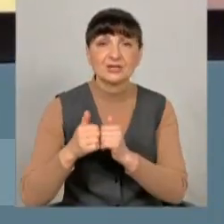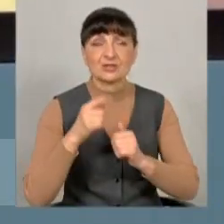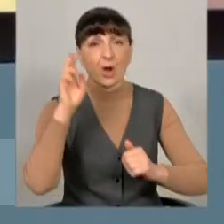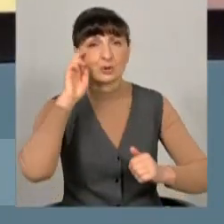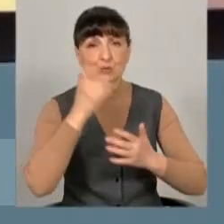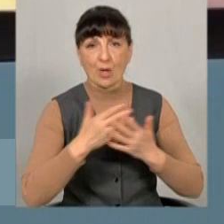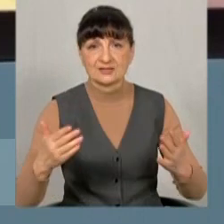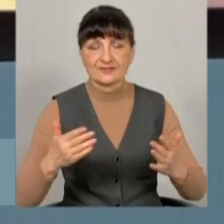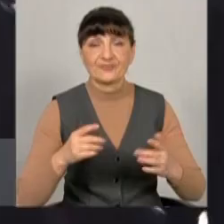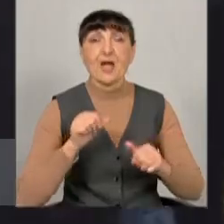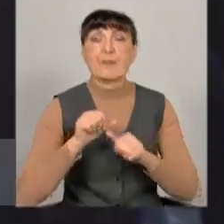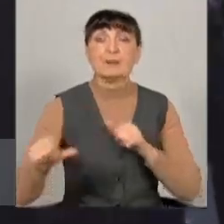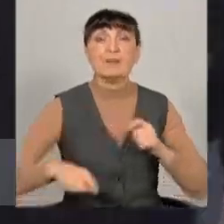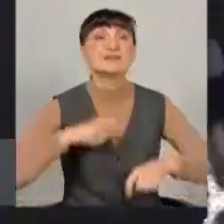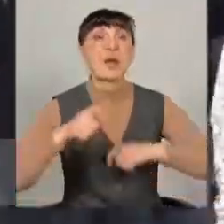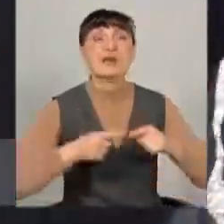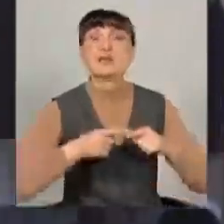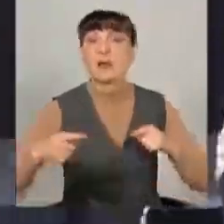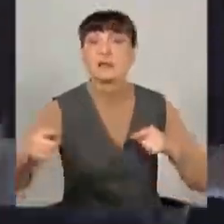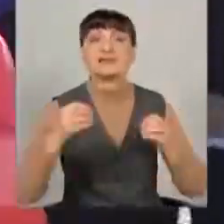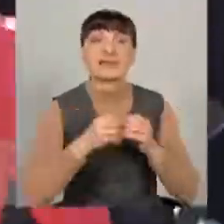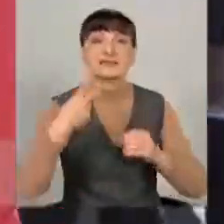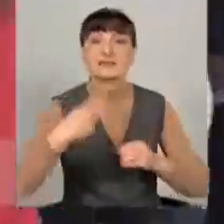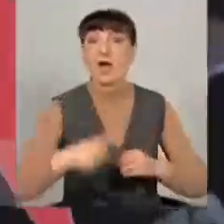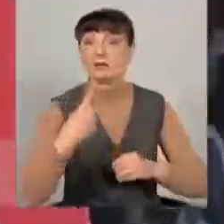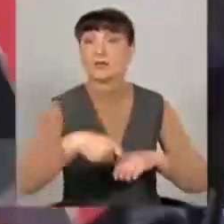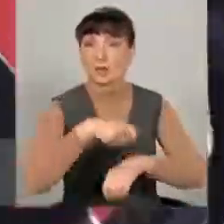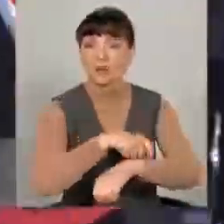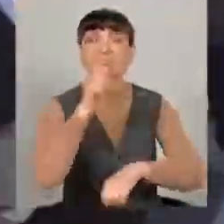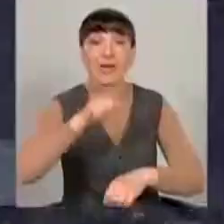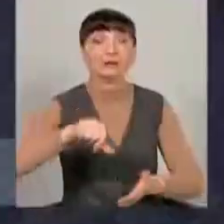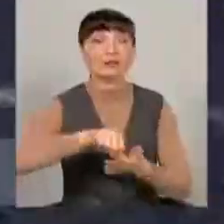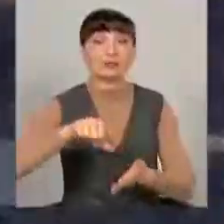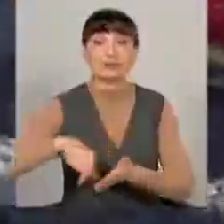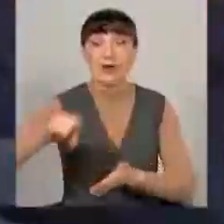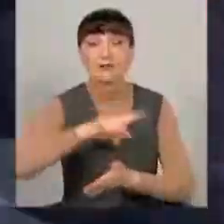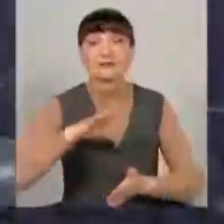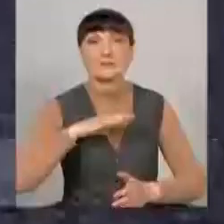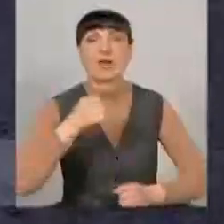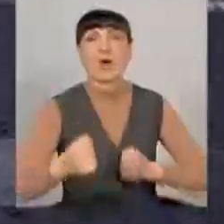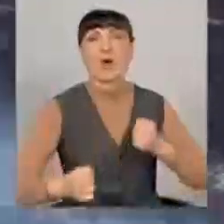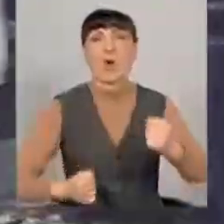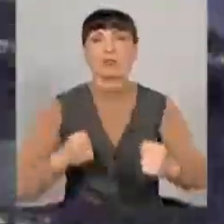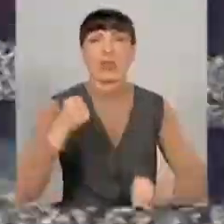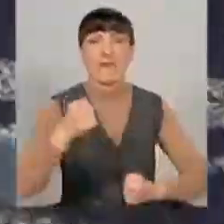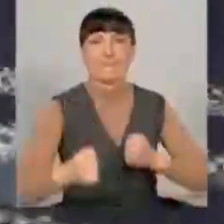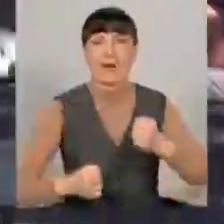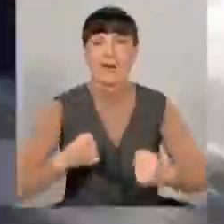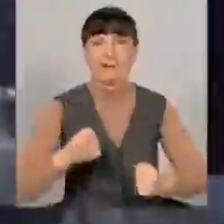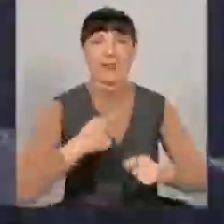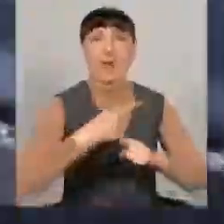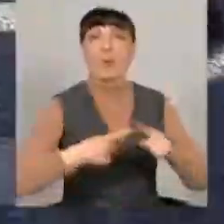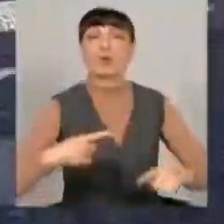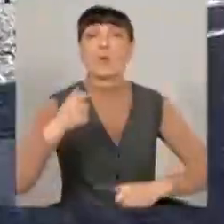зарубежья. Помимо забегов на длинные дистанции в 10 и 21 километр, участники соревновались в скандинавской ходьбе. К слову,